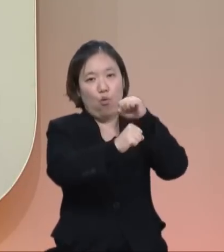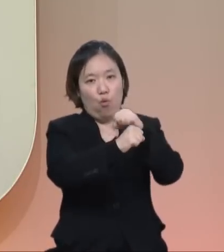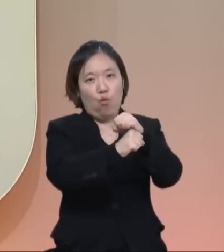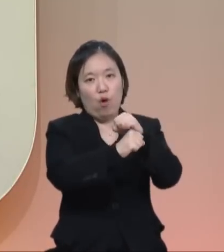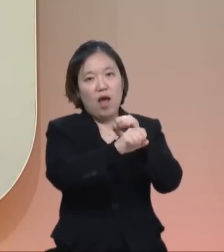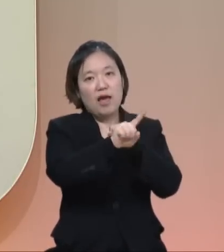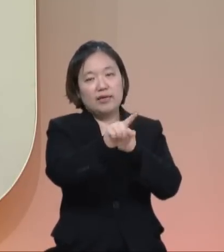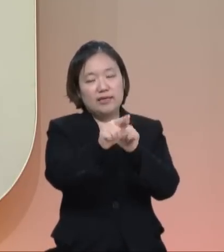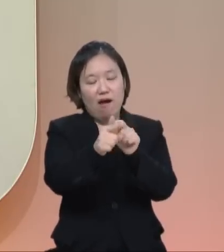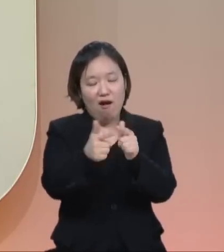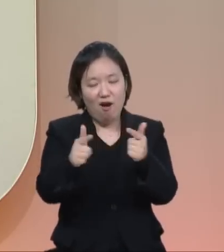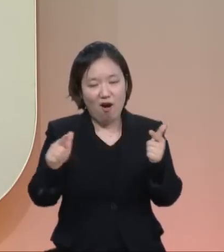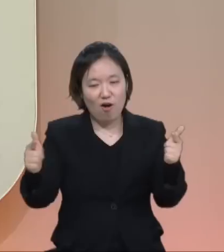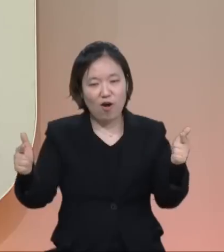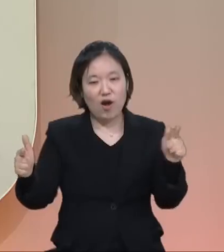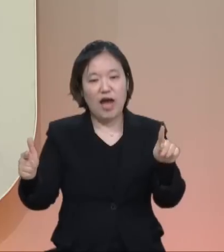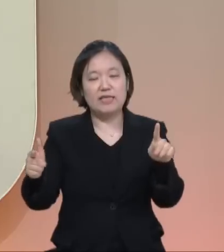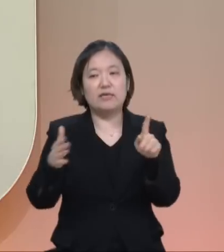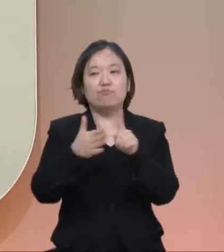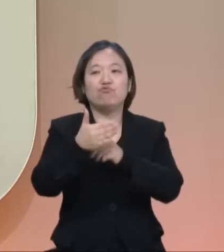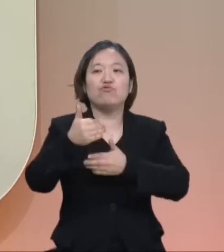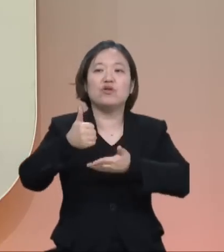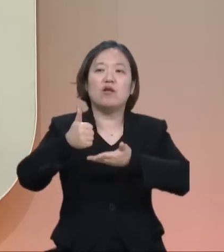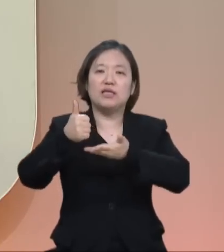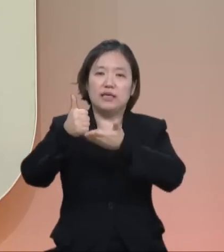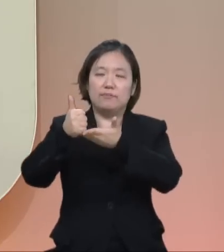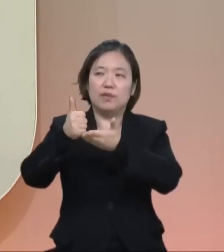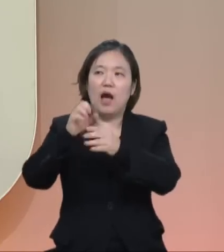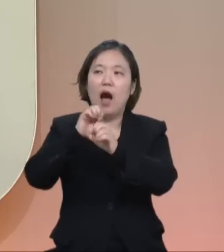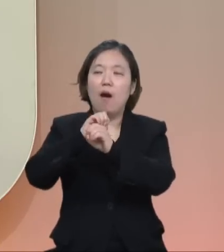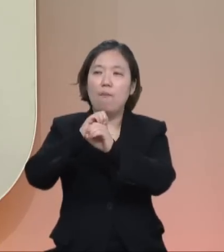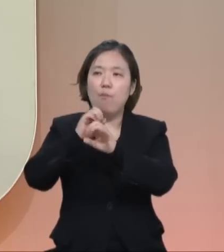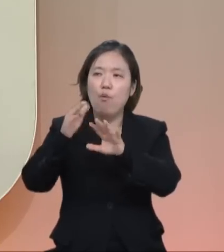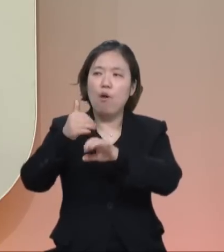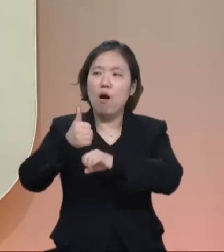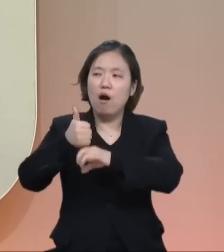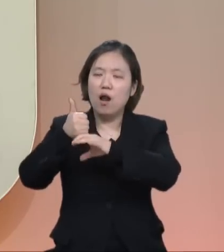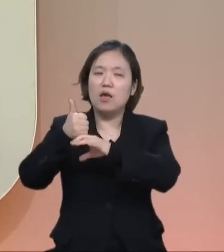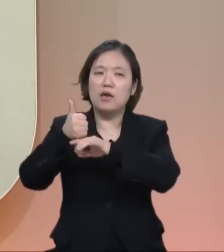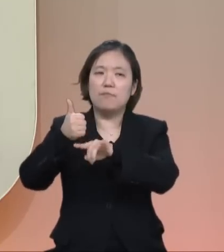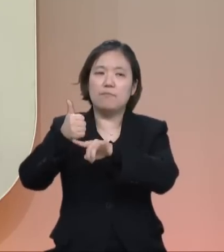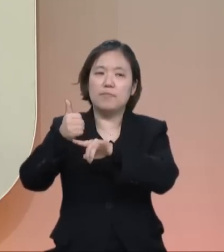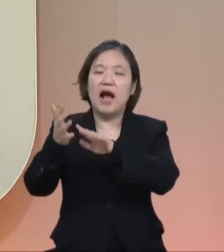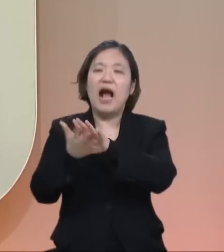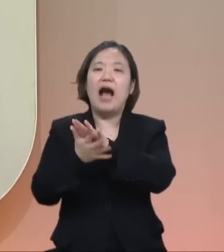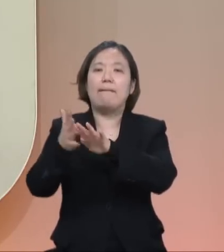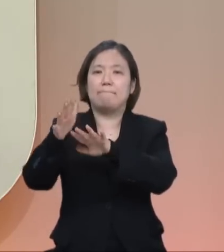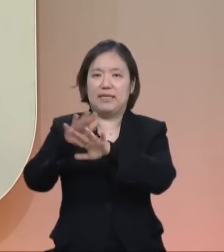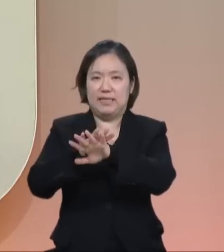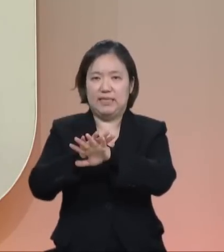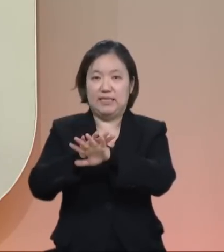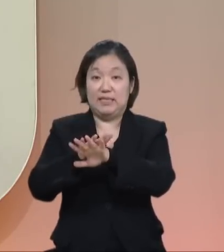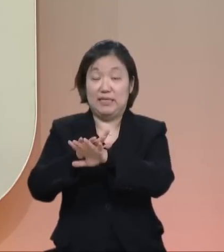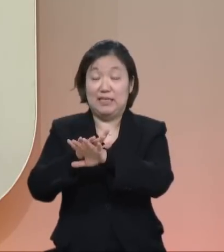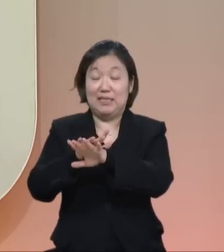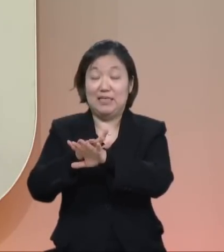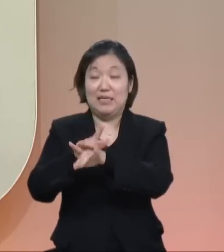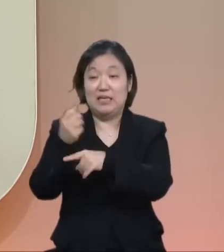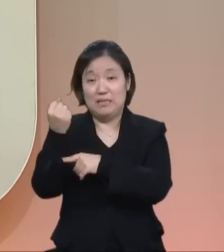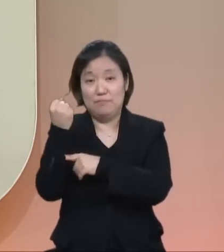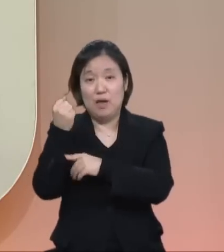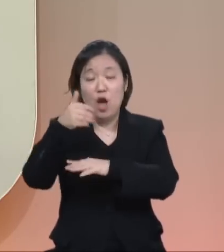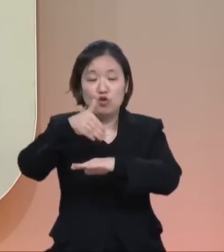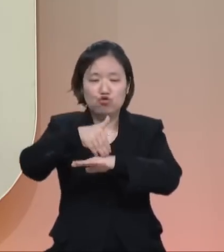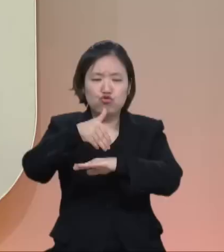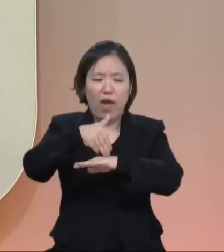이와 같은 불보살님의 가피의 힘으로 또한 내 불성의 수행의